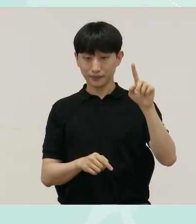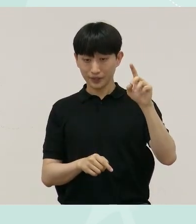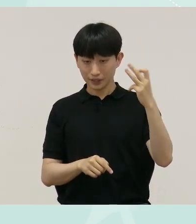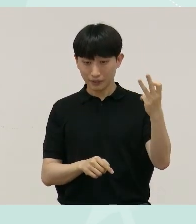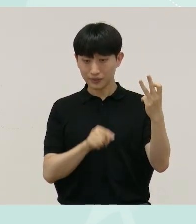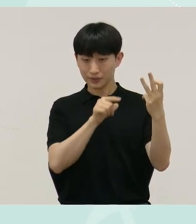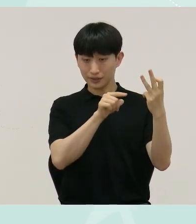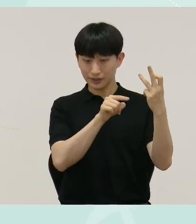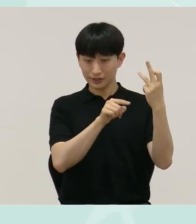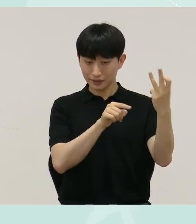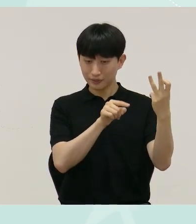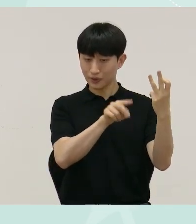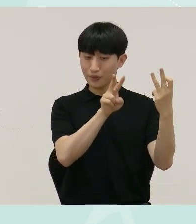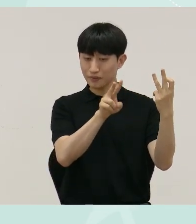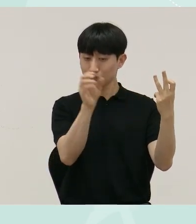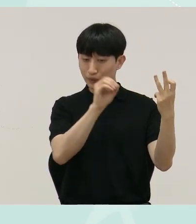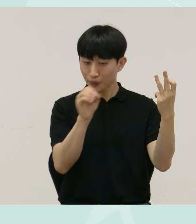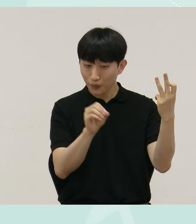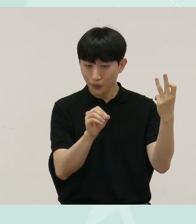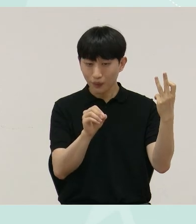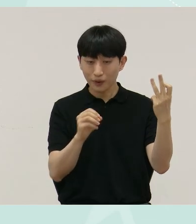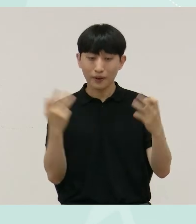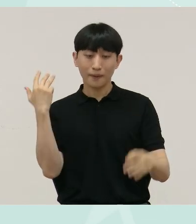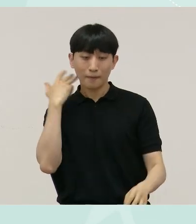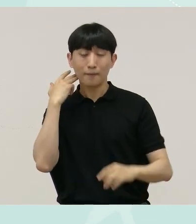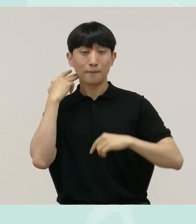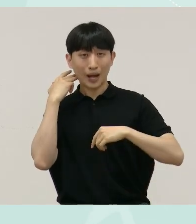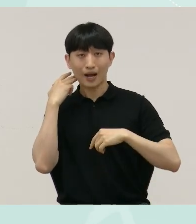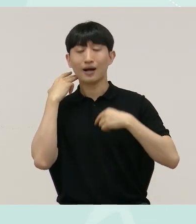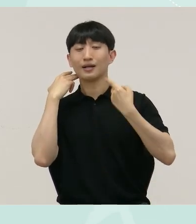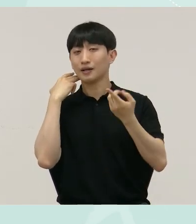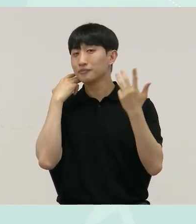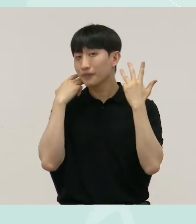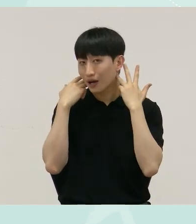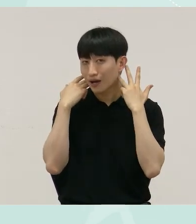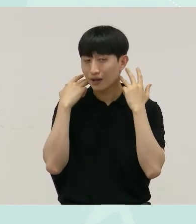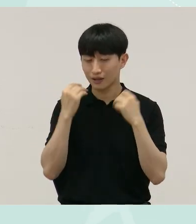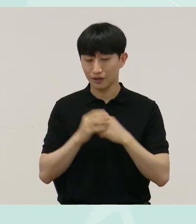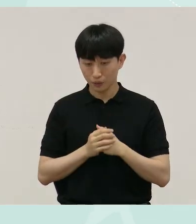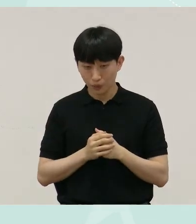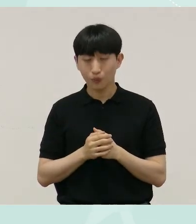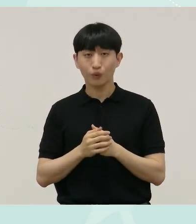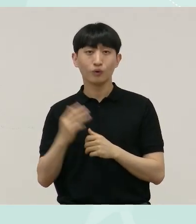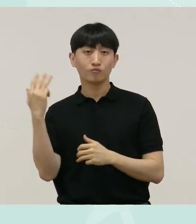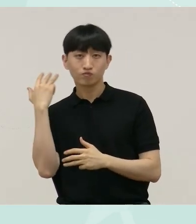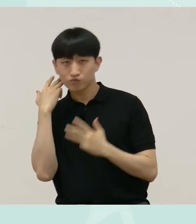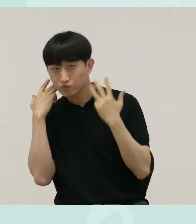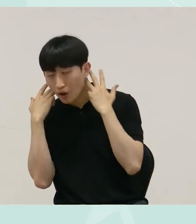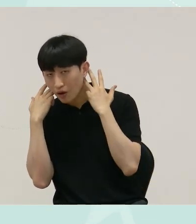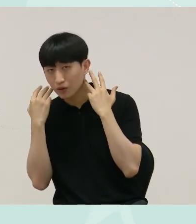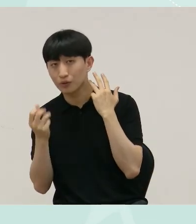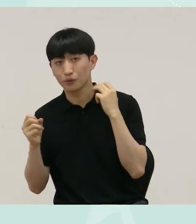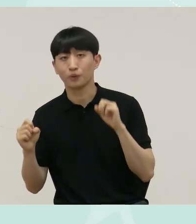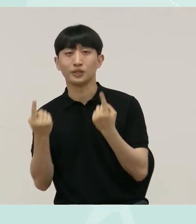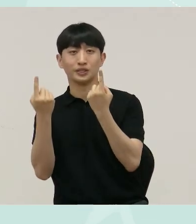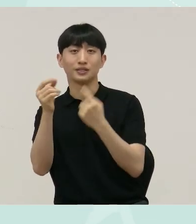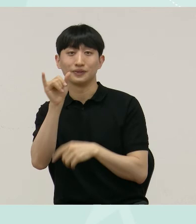13.2%가 순차양의, 16.3%가 동시양의를 수행을 받죠. 비록 의료보험 혜택을 받지 못함에도